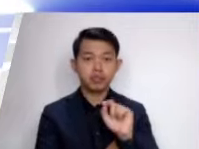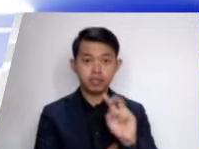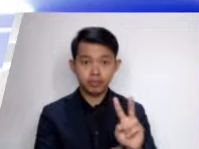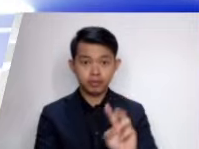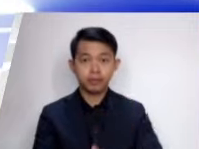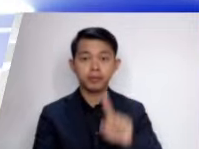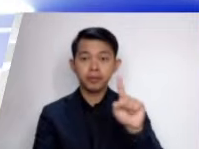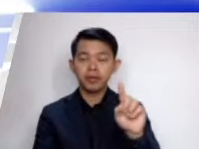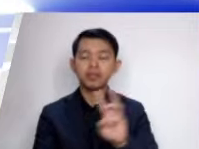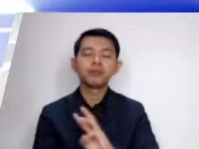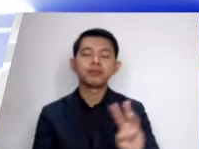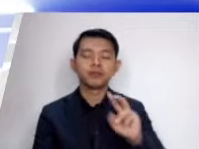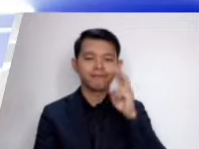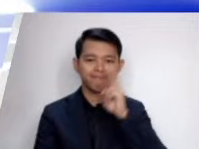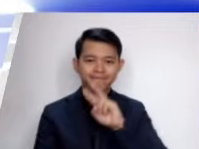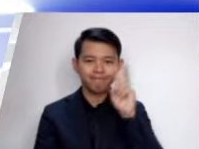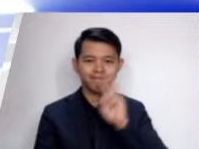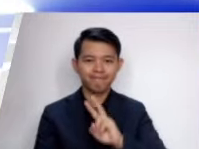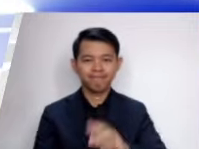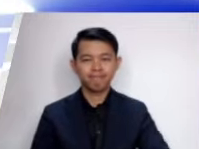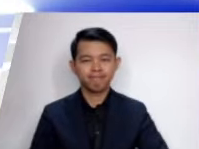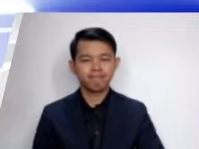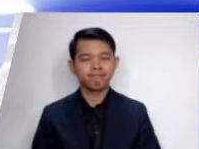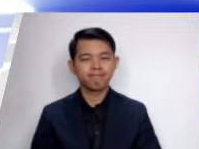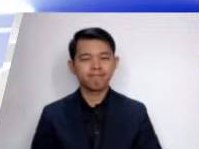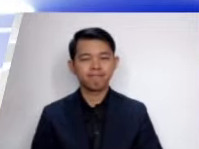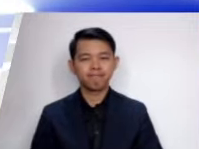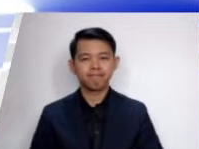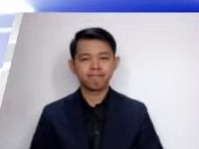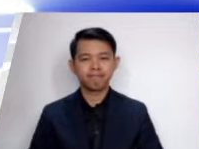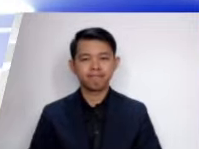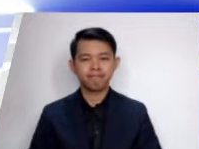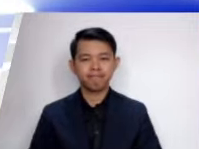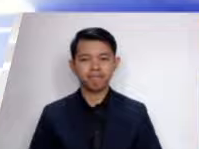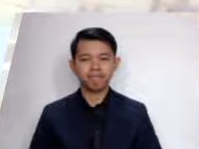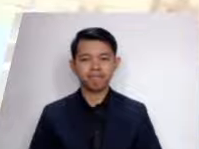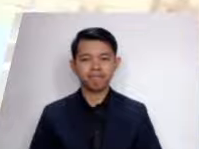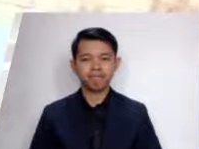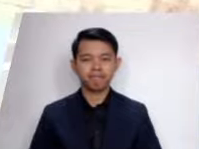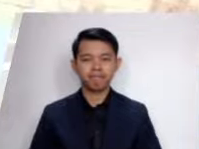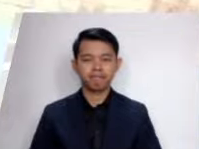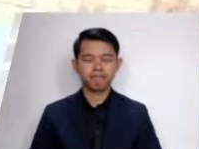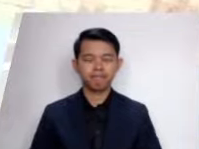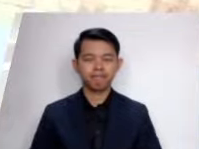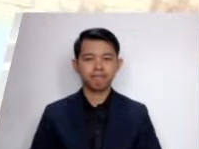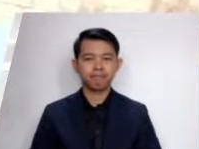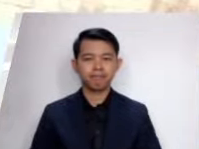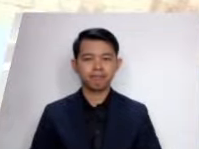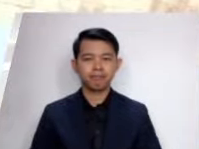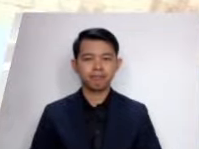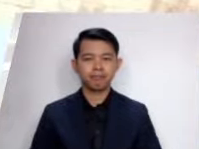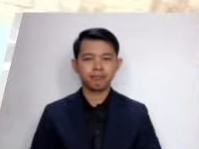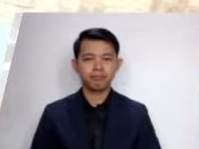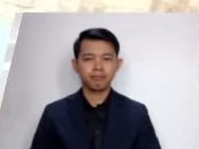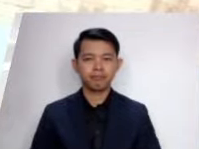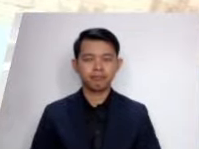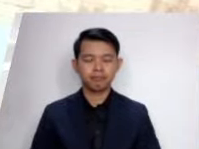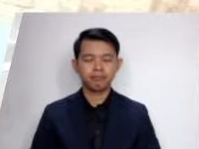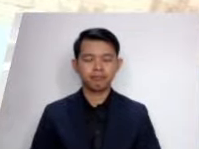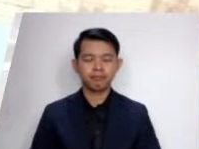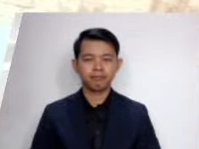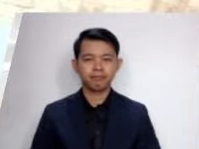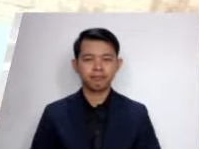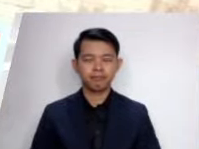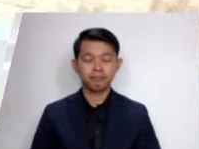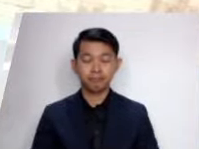Visayas. Adrian? Yeah. Yes, Rafi, mga kapuso, unti-unti